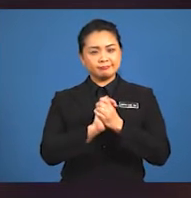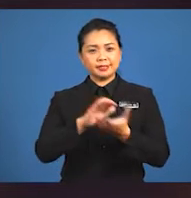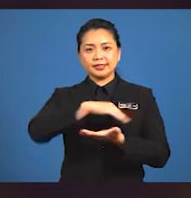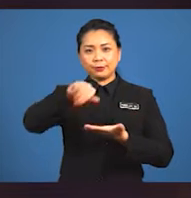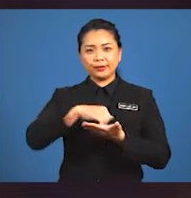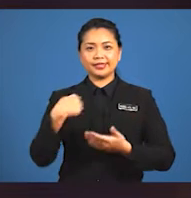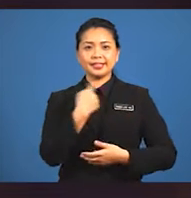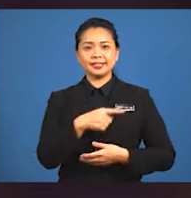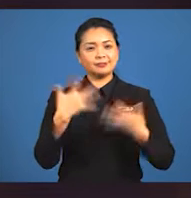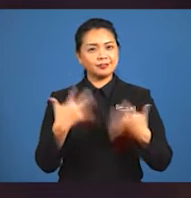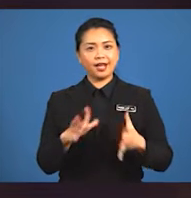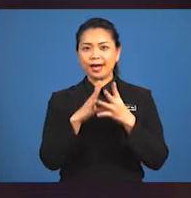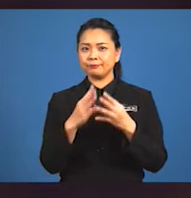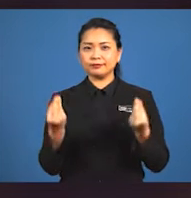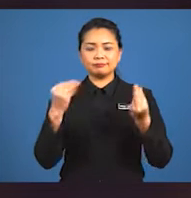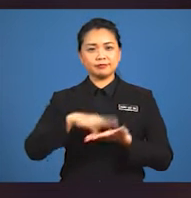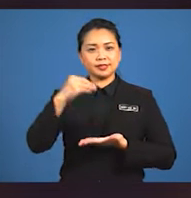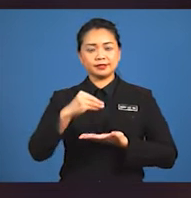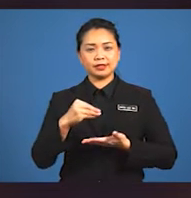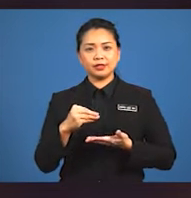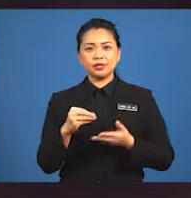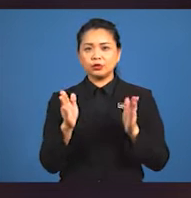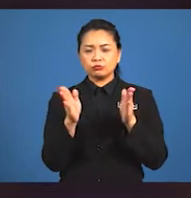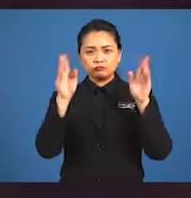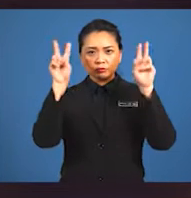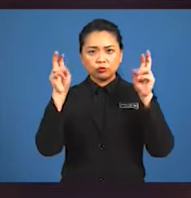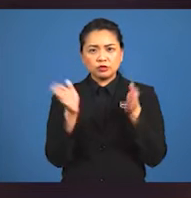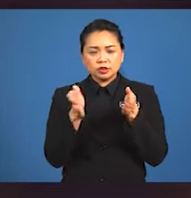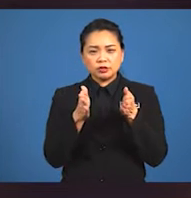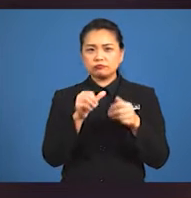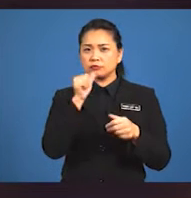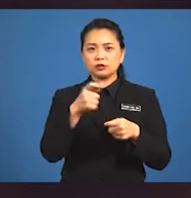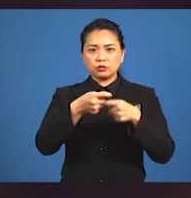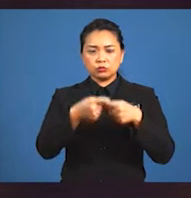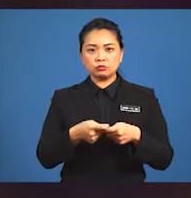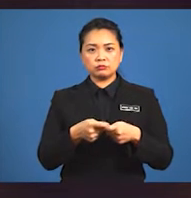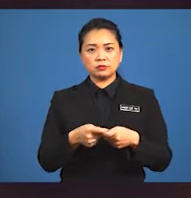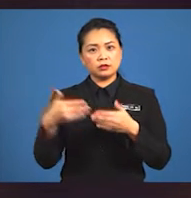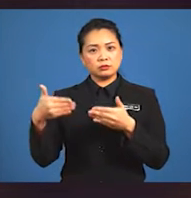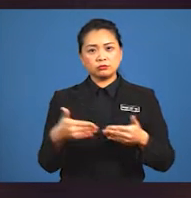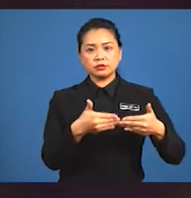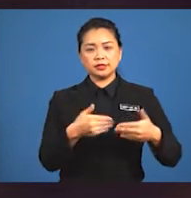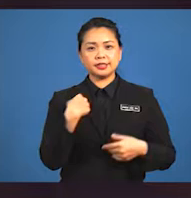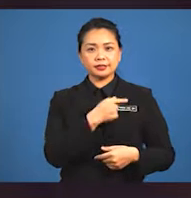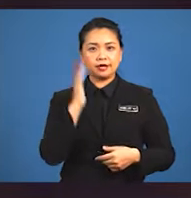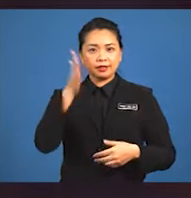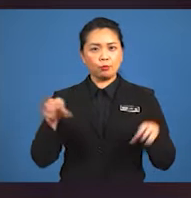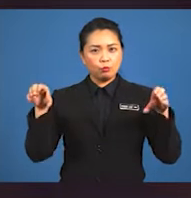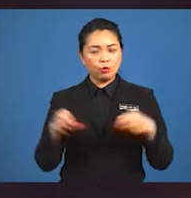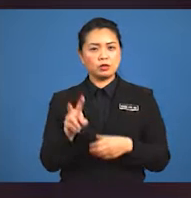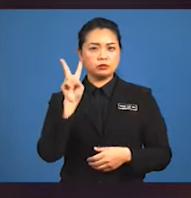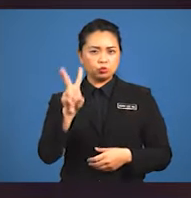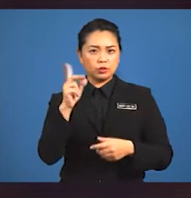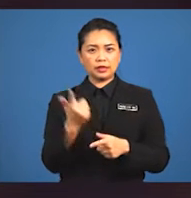semua! Kita telah selesai mempelajari subtopik kamiran tak tentu. Seterusnya, kita akan